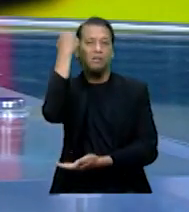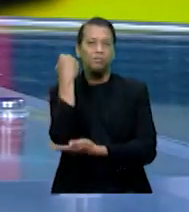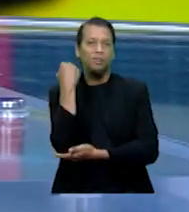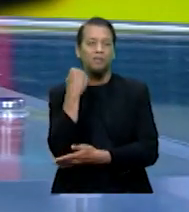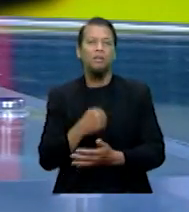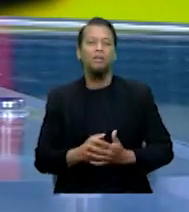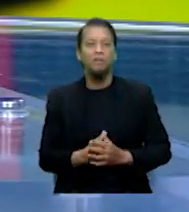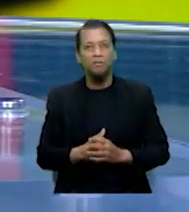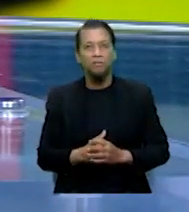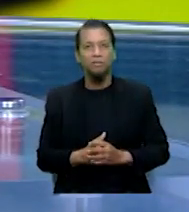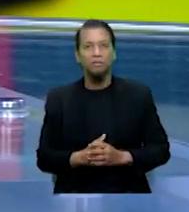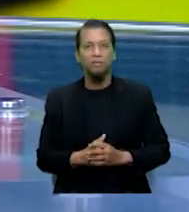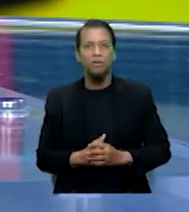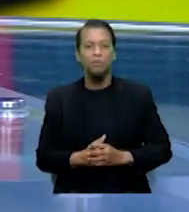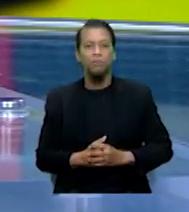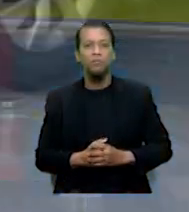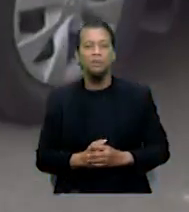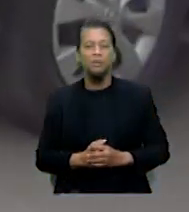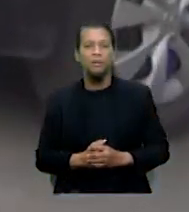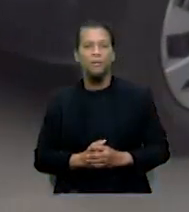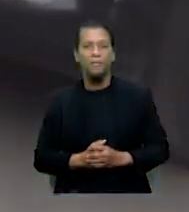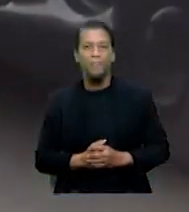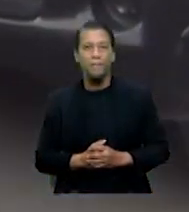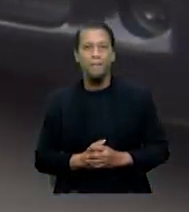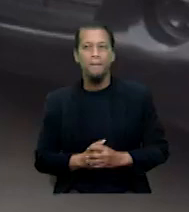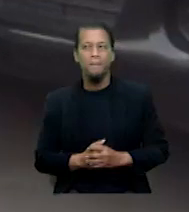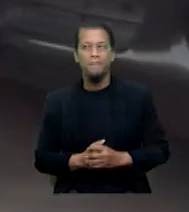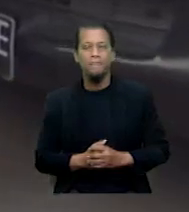Seputar Kriminal berikut ini.